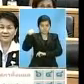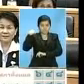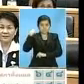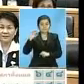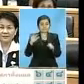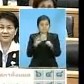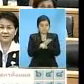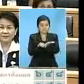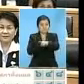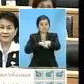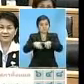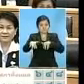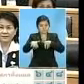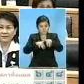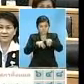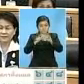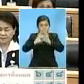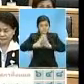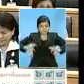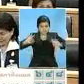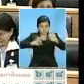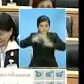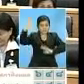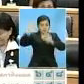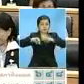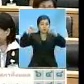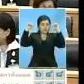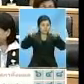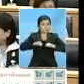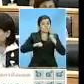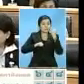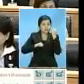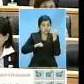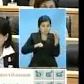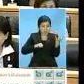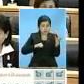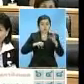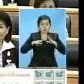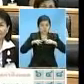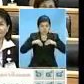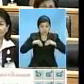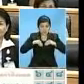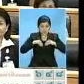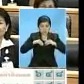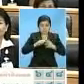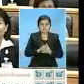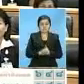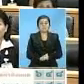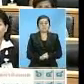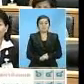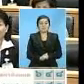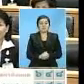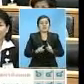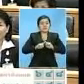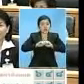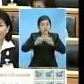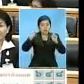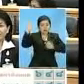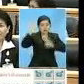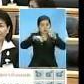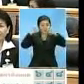นั้นยึดถือเสียงข้างมากเป็นมติแต่อย่างไรก็ตามเสียงข้างมากก็ต้องรับฟังเสียงข้